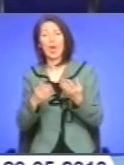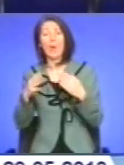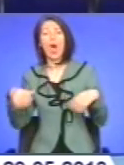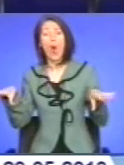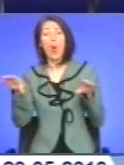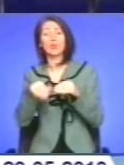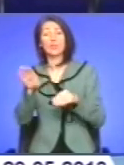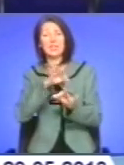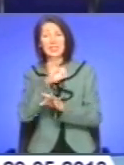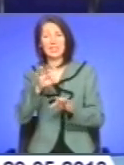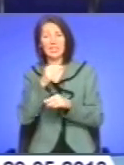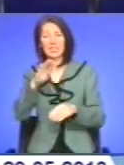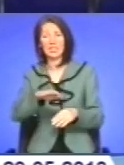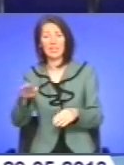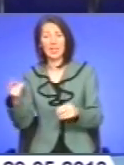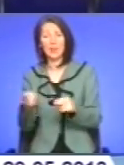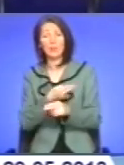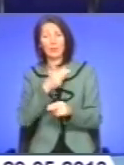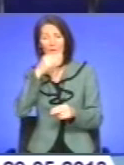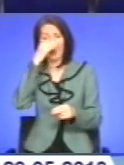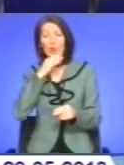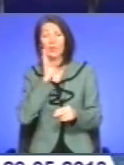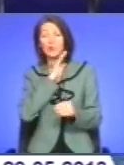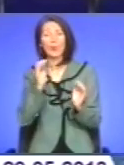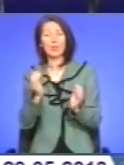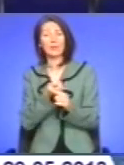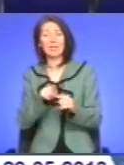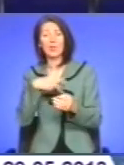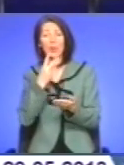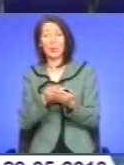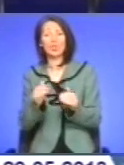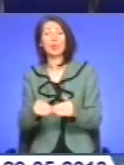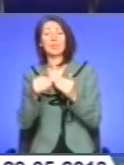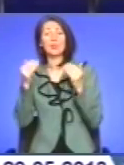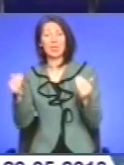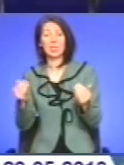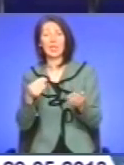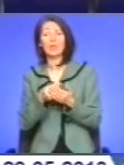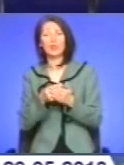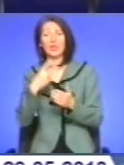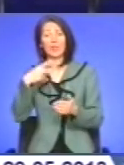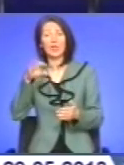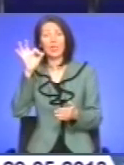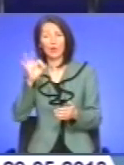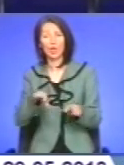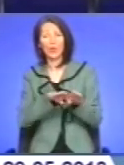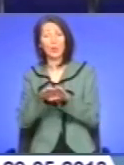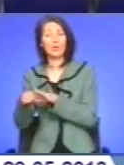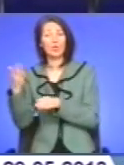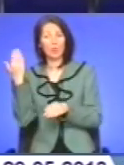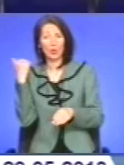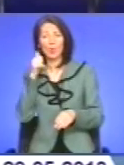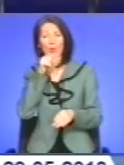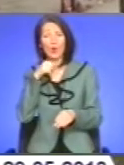дітей, позбавлених батьківського піклування. На це передбачено збільшити фінансування на 20% порівняно з минулим